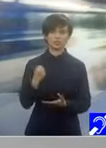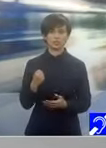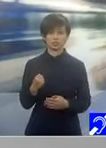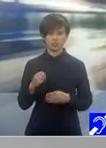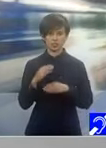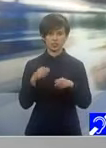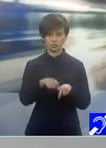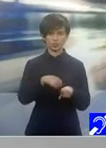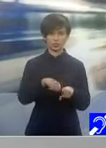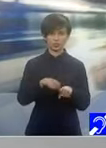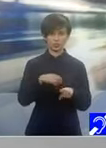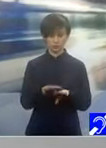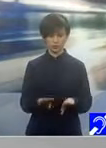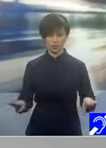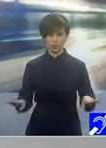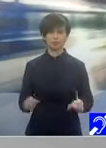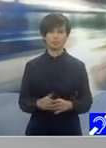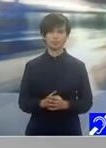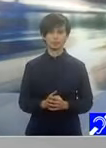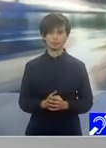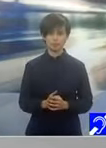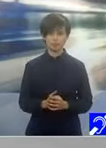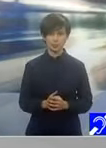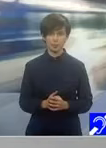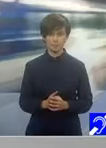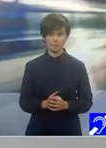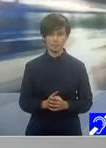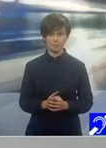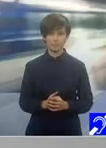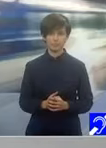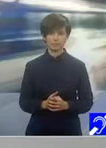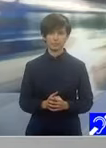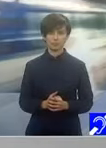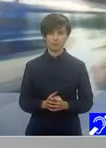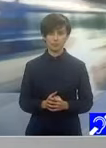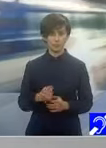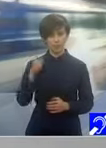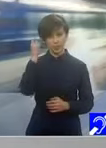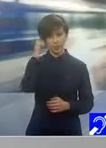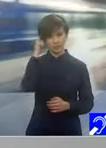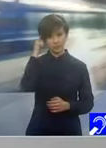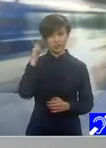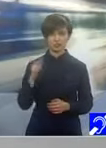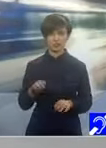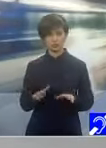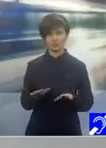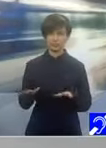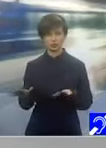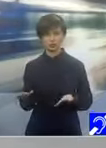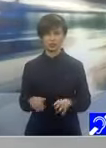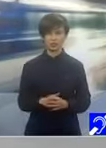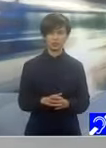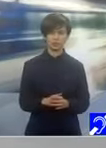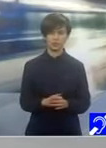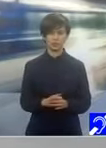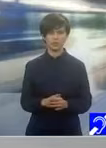refacerea sau consolidarea fundației propriu-zis. Și ați constatat că a fost atât de șubredă, așa cum zicea